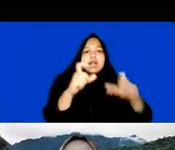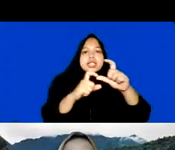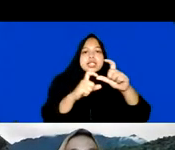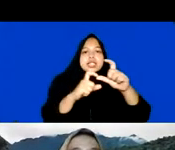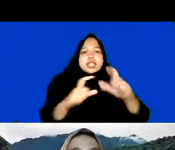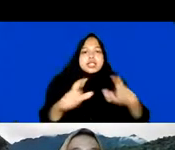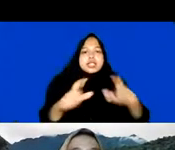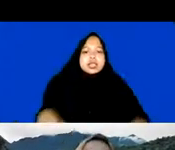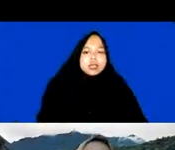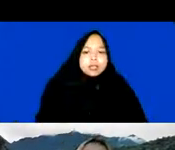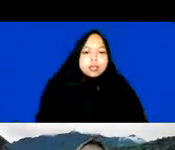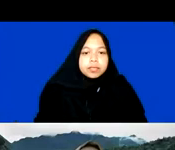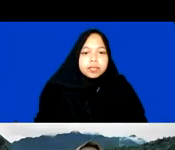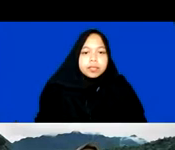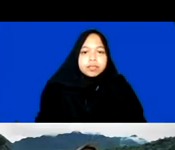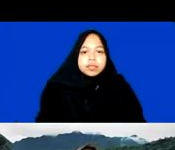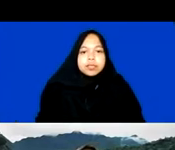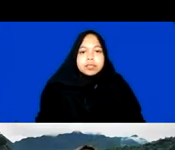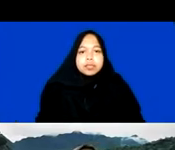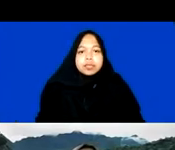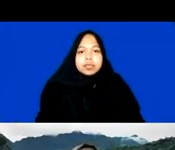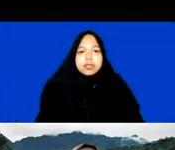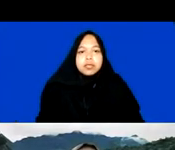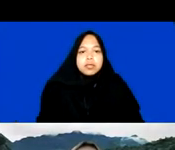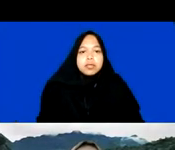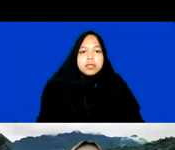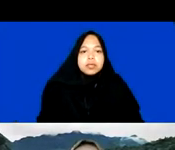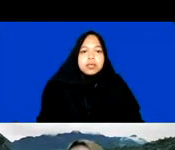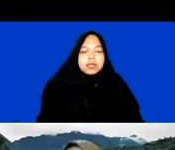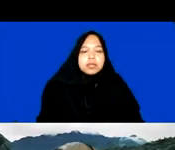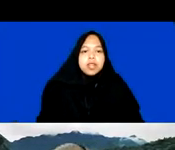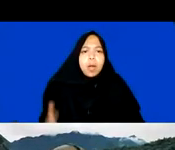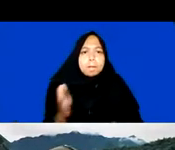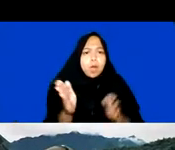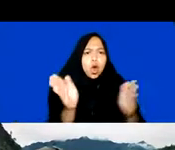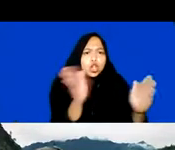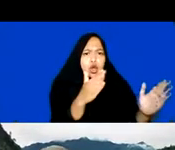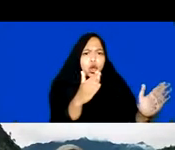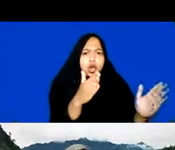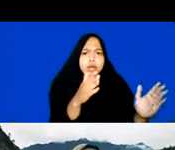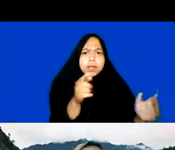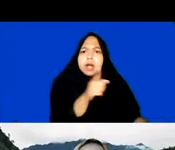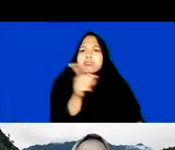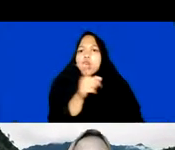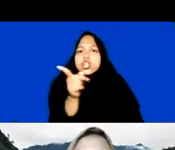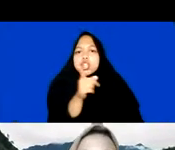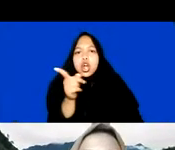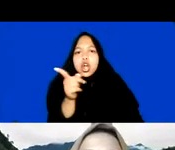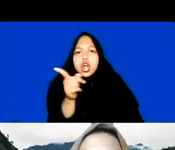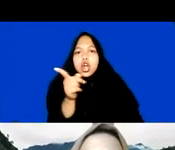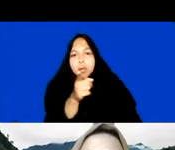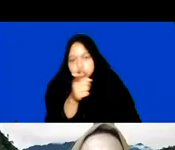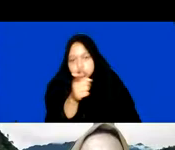Yang sampingnya. Nah, sampingnya oh, ini. Itu. Oh, oke. Okay. Nah, yang paling pojok itu kan saya ciprat-ciprat tuh yang warna oranye tuh. Okay.